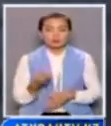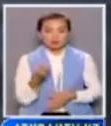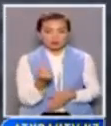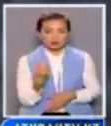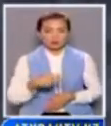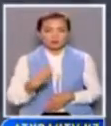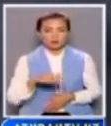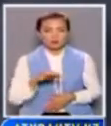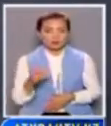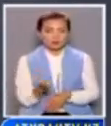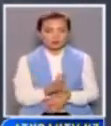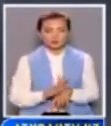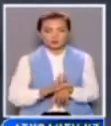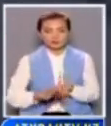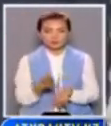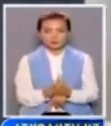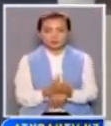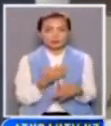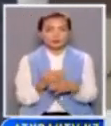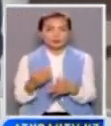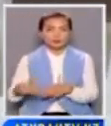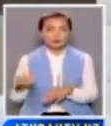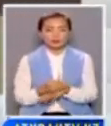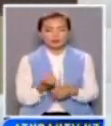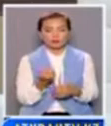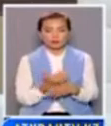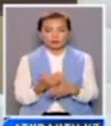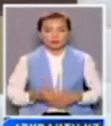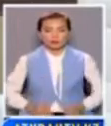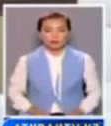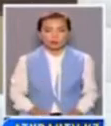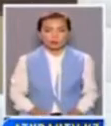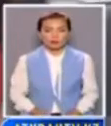и 20 тонн рыбной продукции. Была оказана дополнительная финансовая